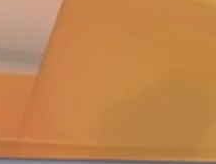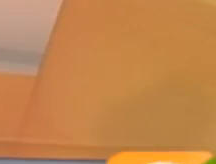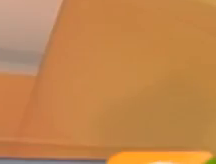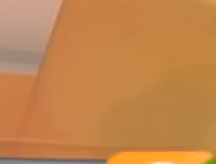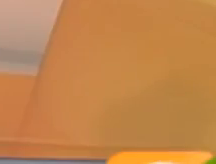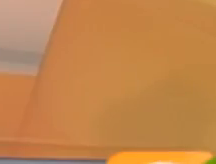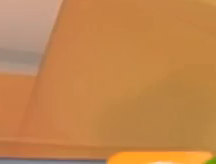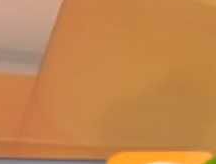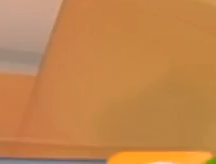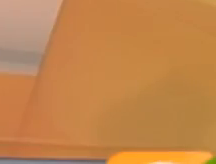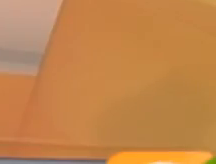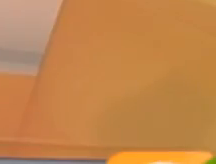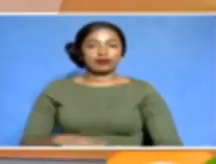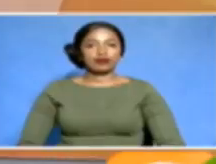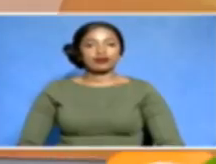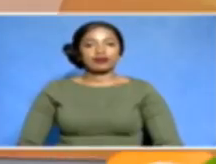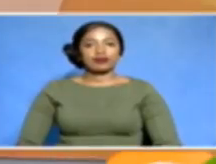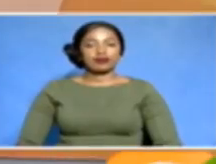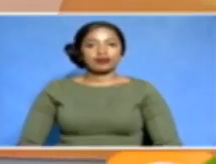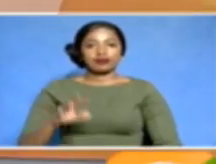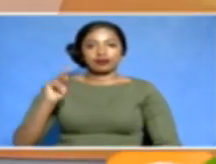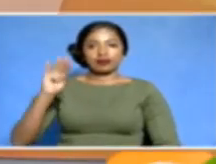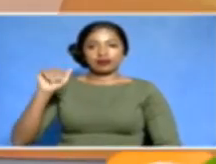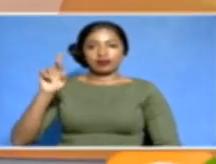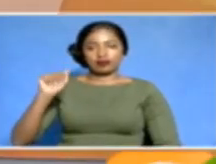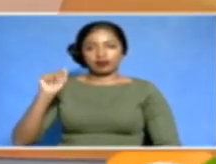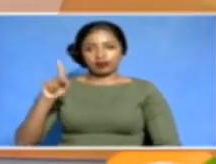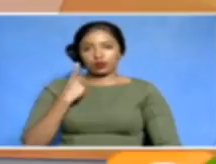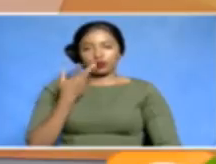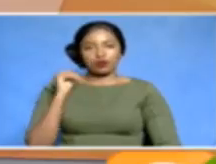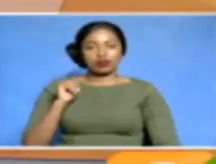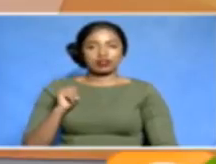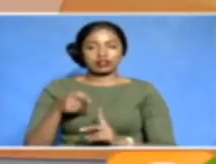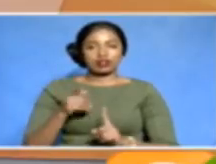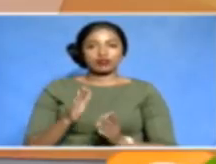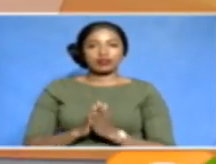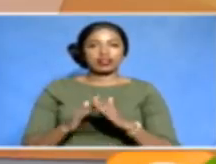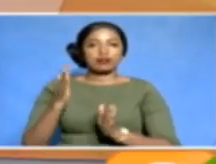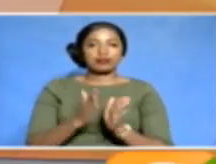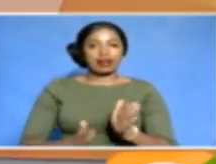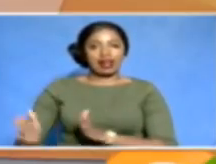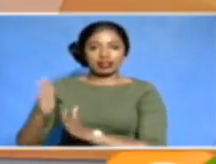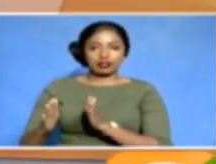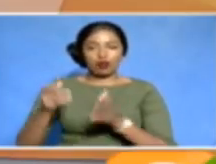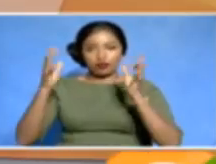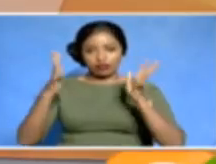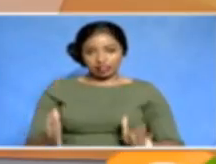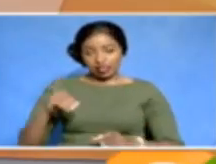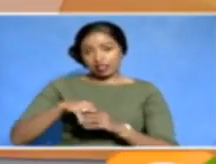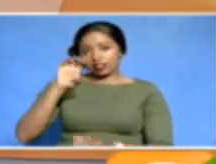Meja mstaafu Twalib Mbarak, ambaye amependekezwa kuwa afisa mkuu mtendaji wa tume ya maadili na kupambana na ufisadi EACC,